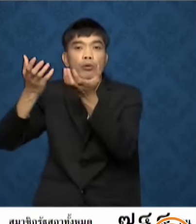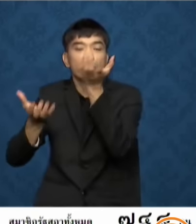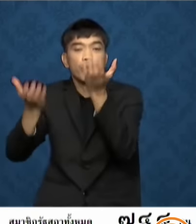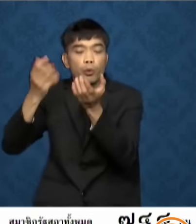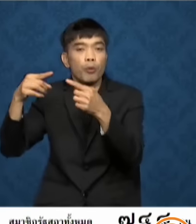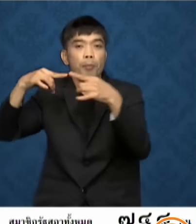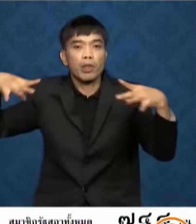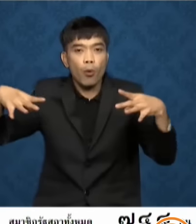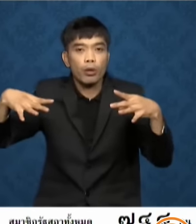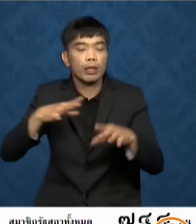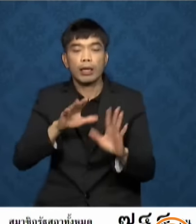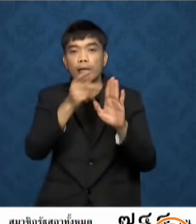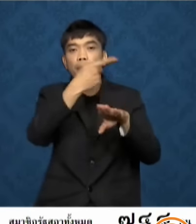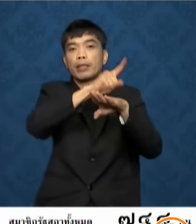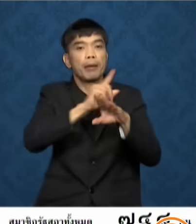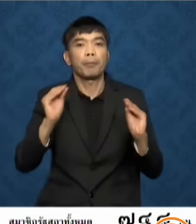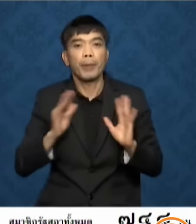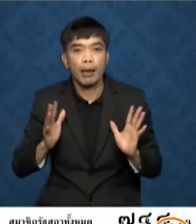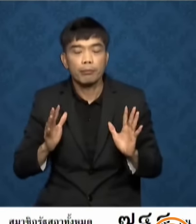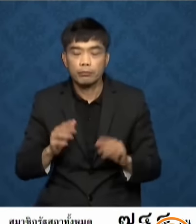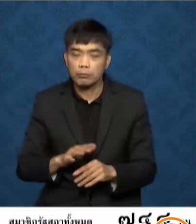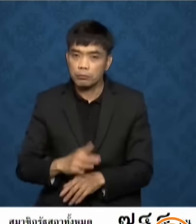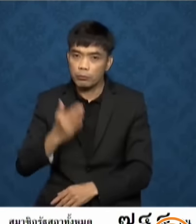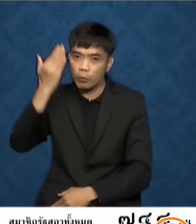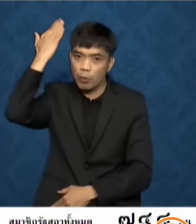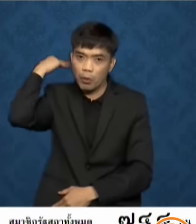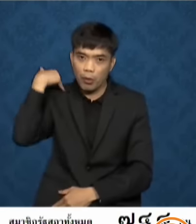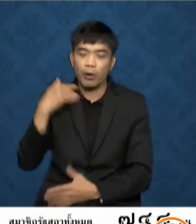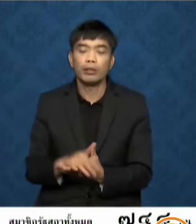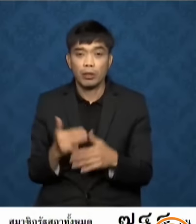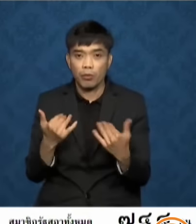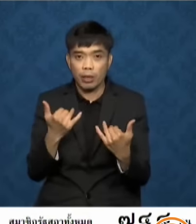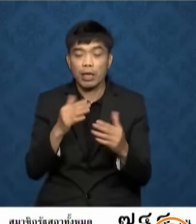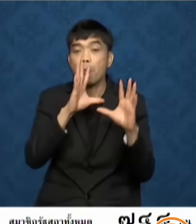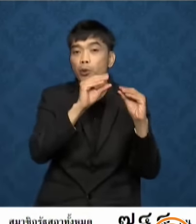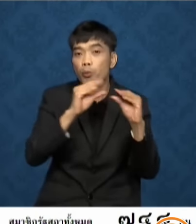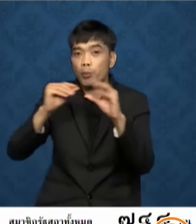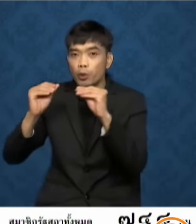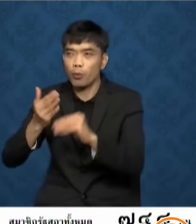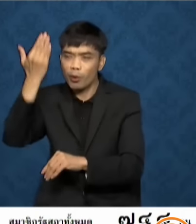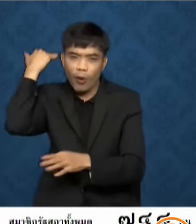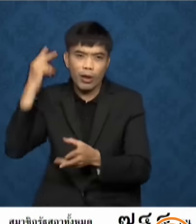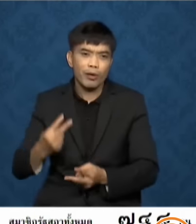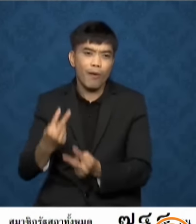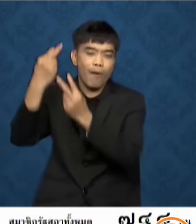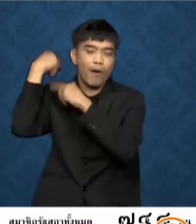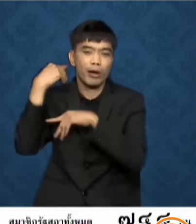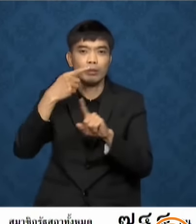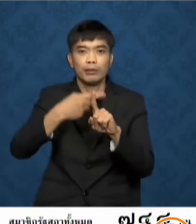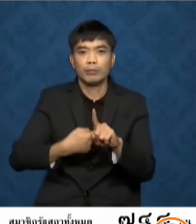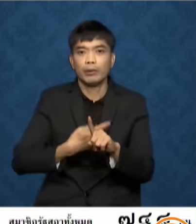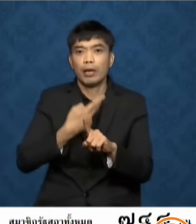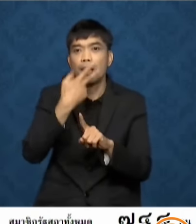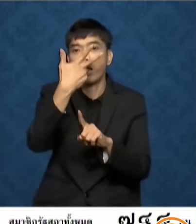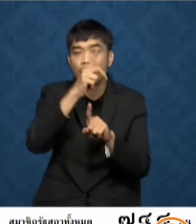ใฐานประทรศภาเหมือนกทผมยืนยันกท่ประทานรศภาในกประชุวป 4ายย้อนไปเมวท 20 มีนาคมที่ผ่านมาคร